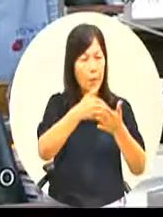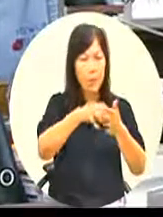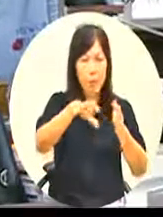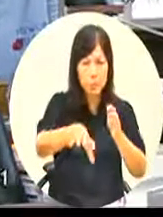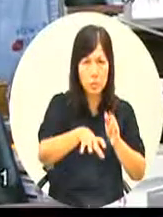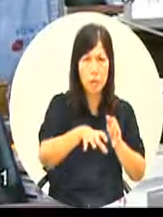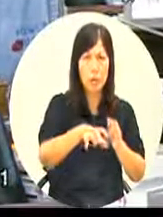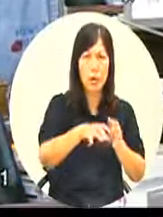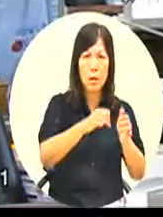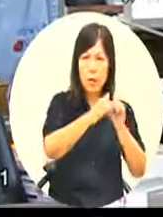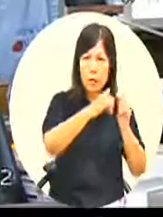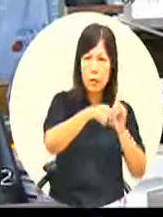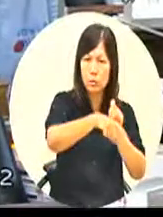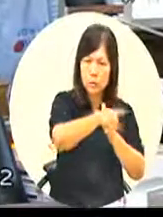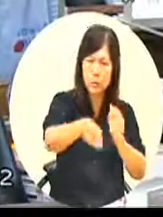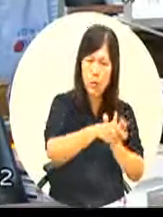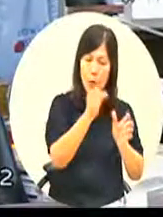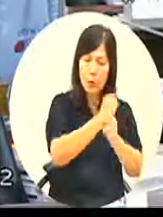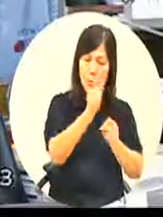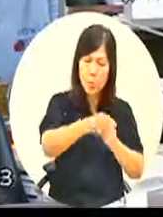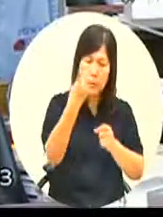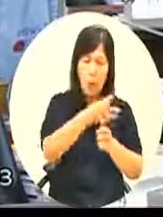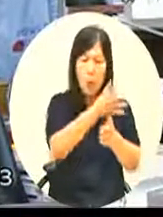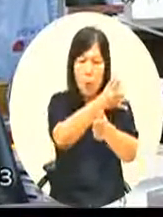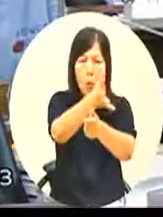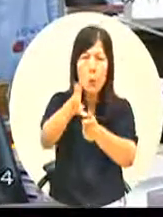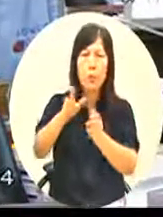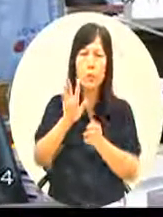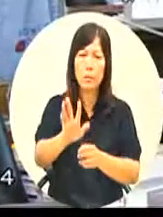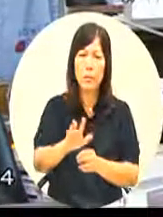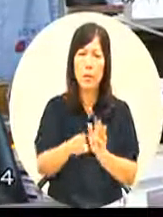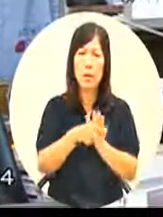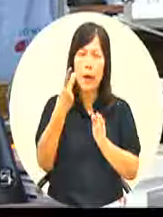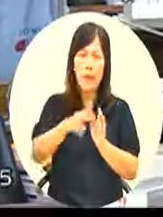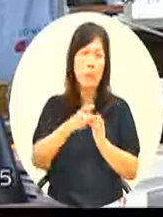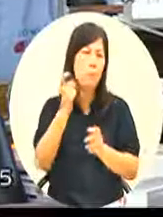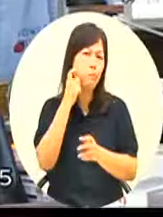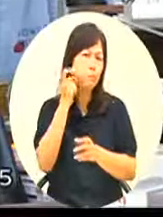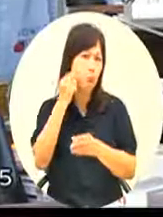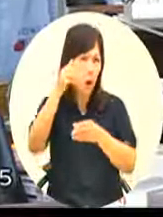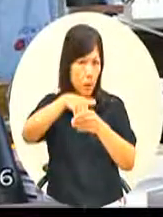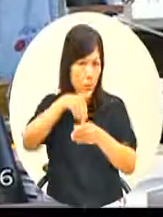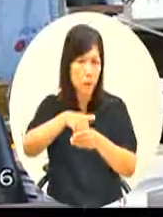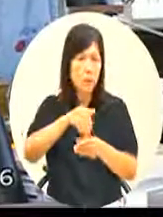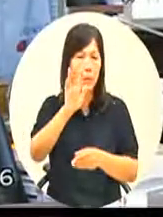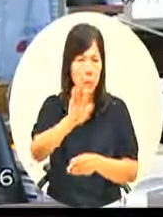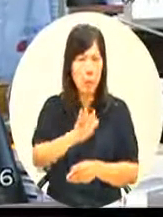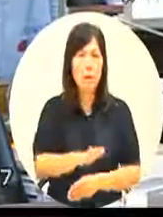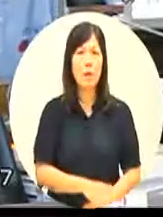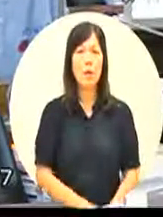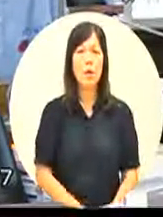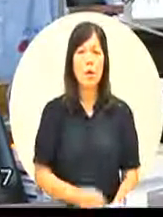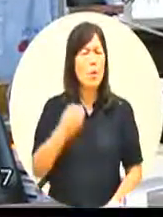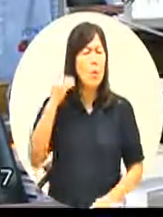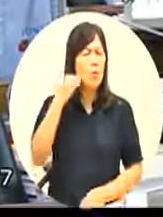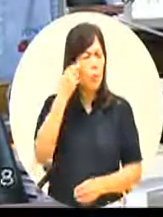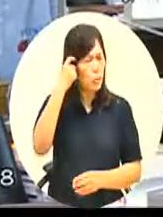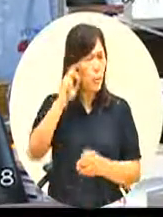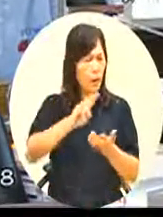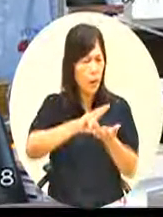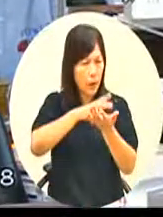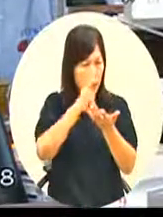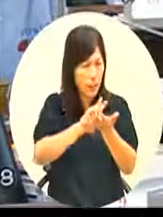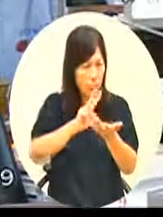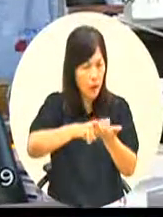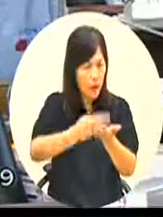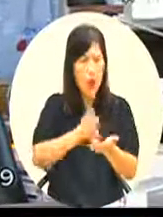区公民在做了一个民意的调查或者假投票之后，如果不愿意证明为美术馆国